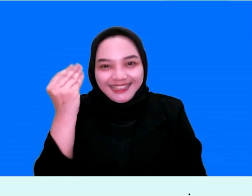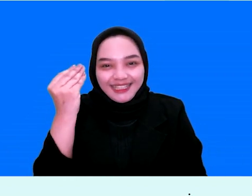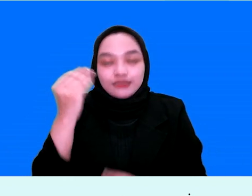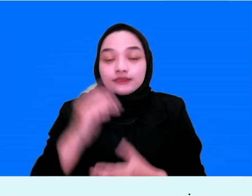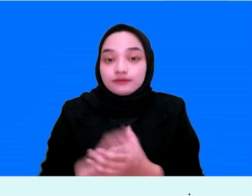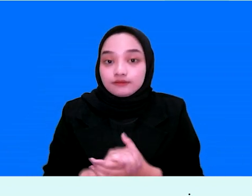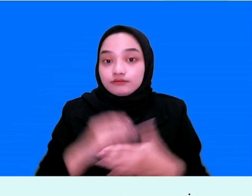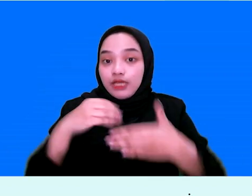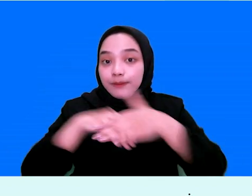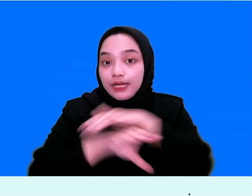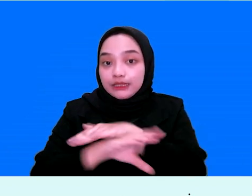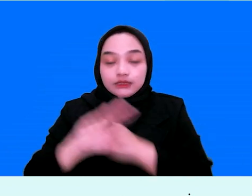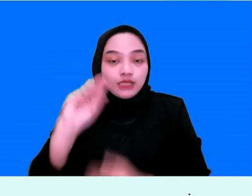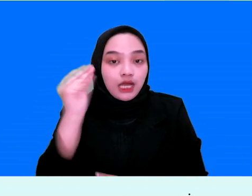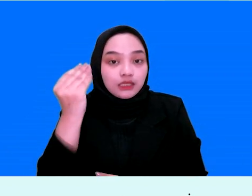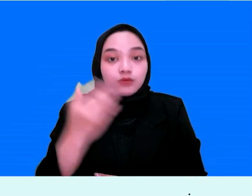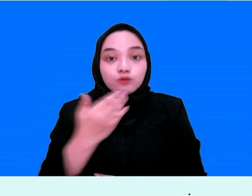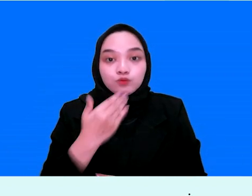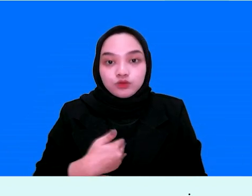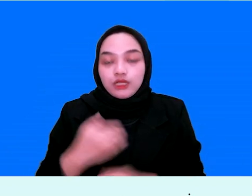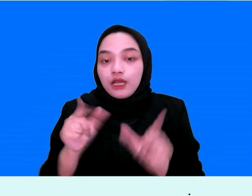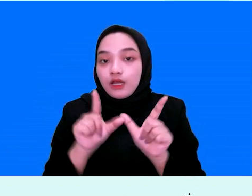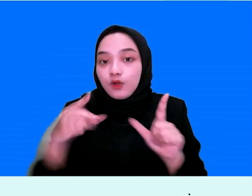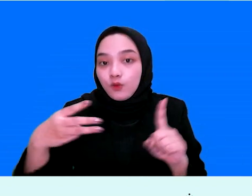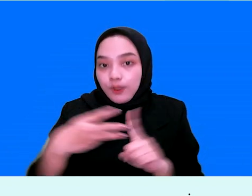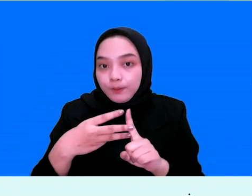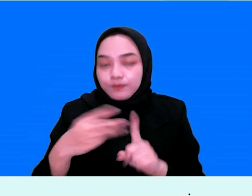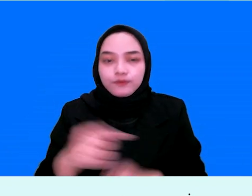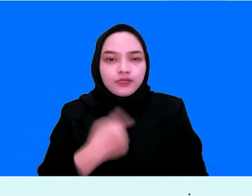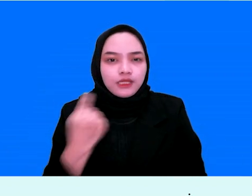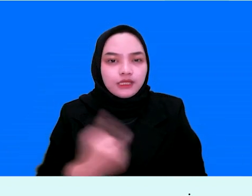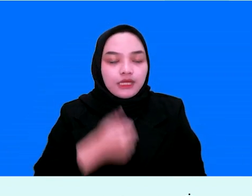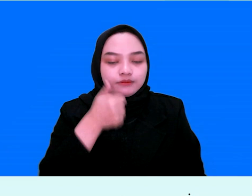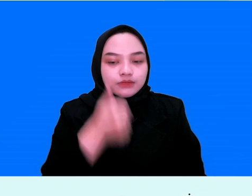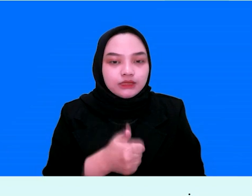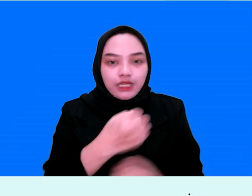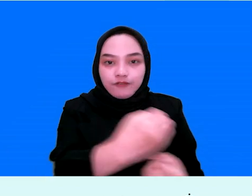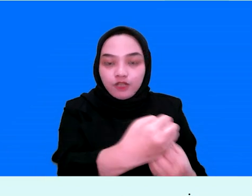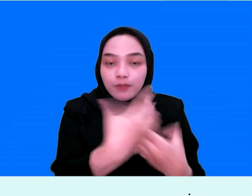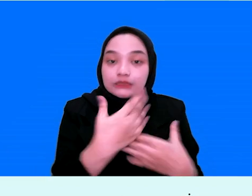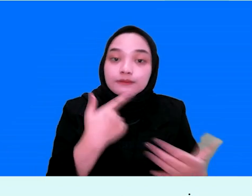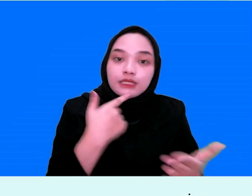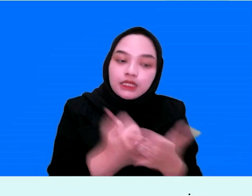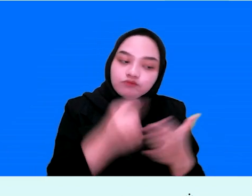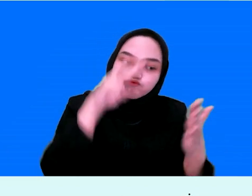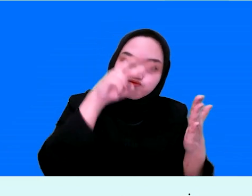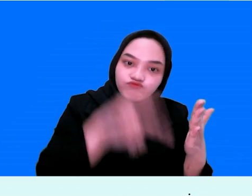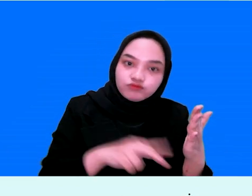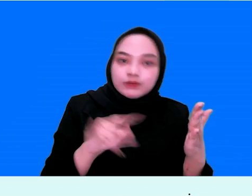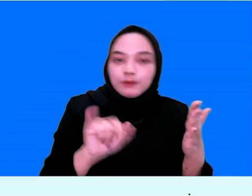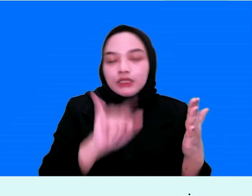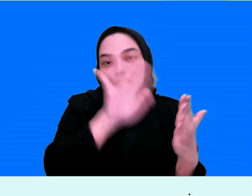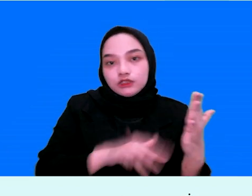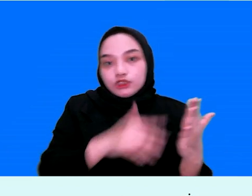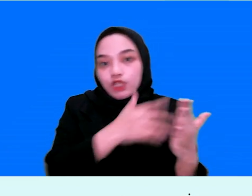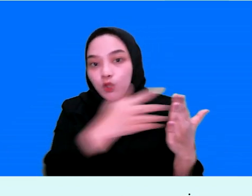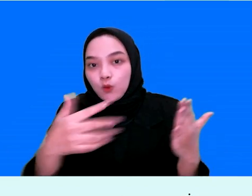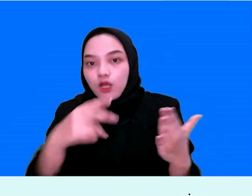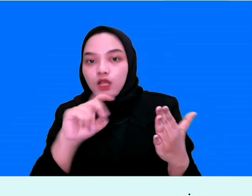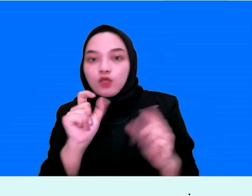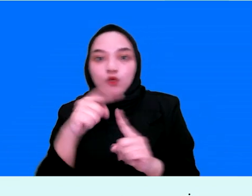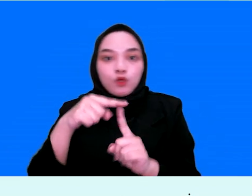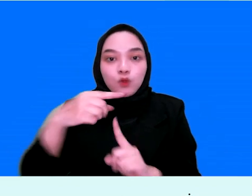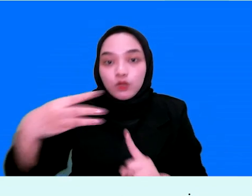Jakarta. MRT Jakarta ini memiliki website yang dimana kita bisa melihat informasi-informasi penting seperti jadwal,